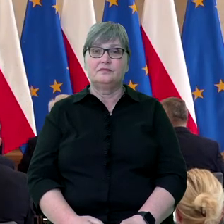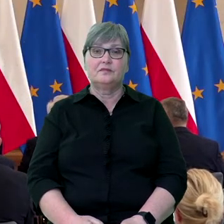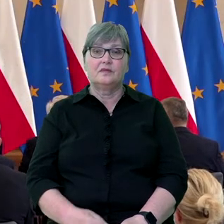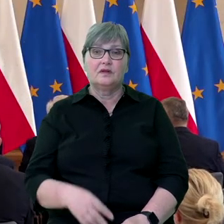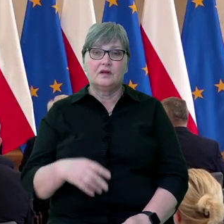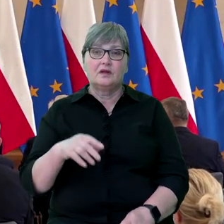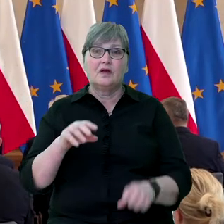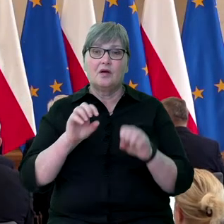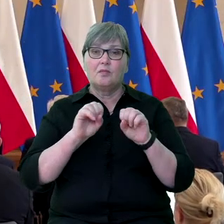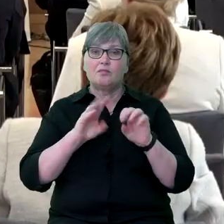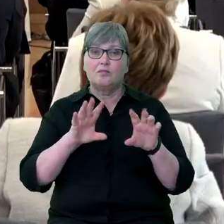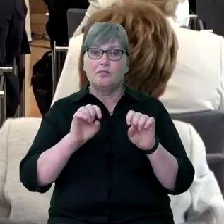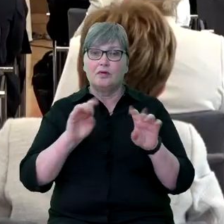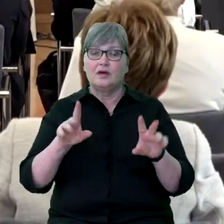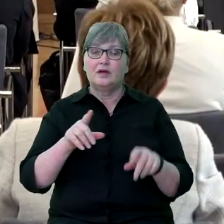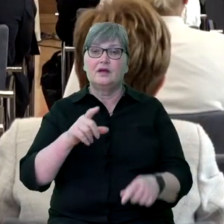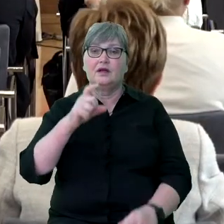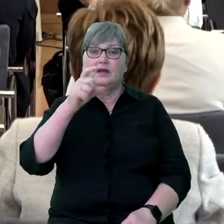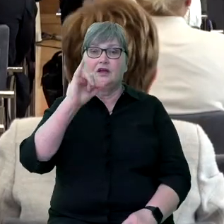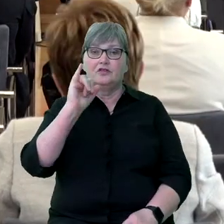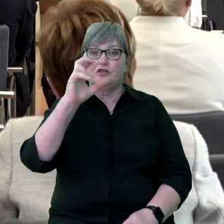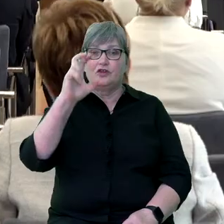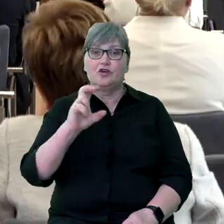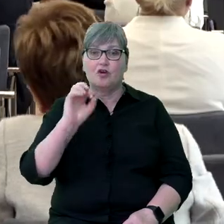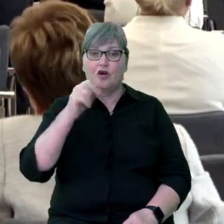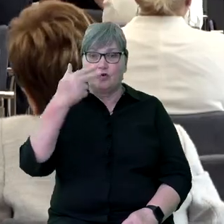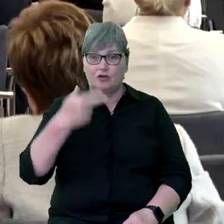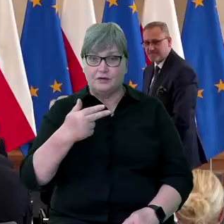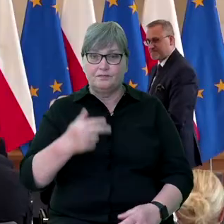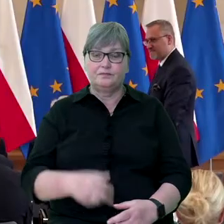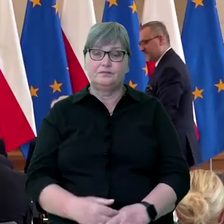Pana profesora Pawła Cichonia.